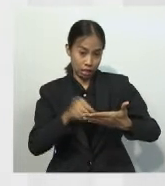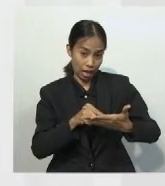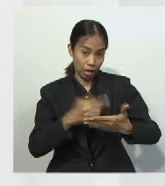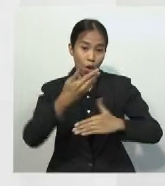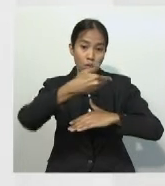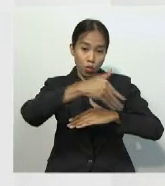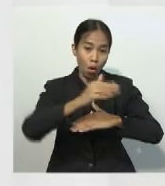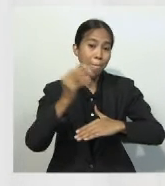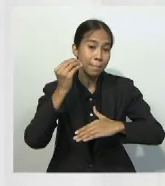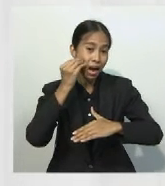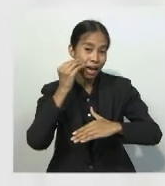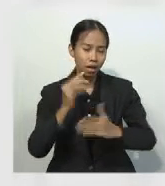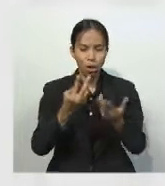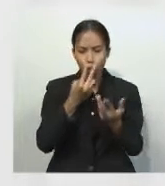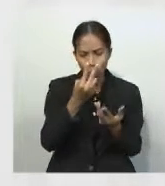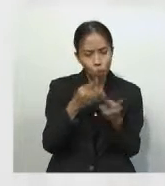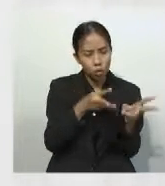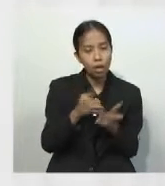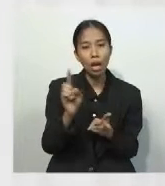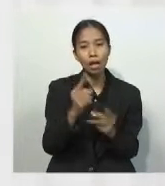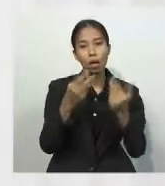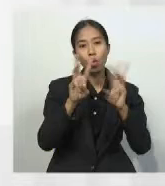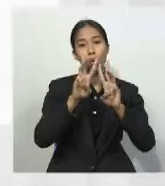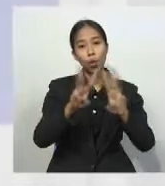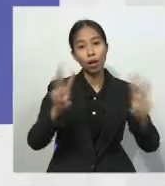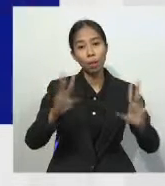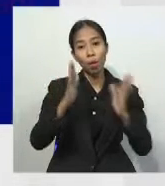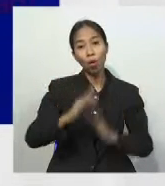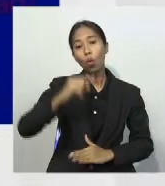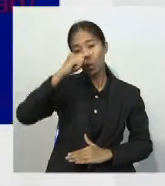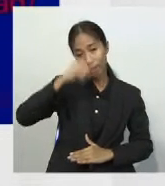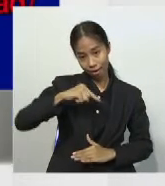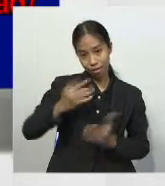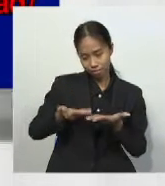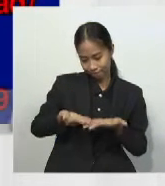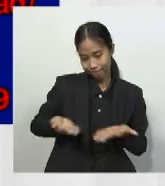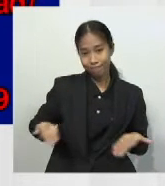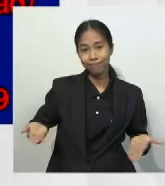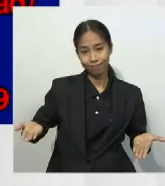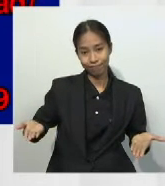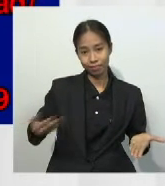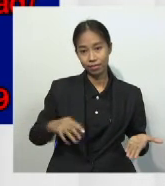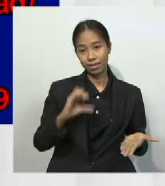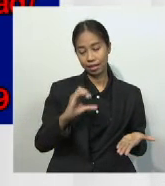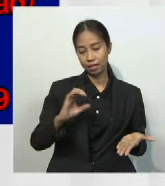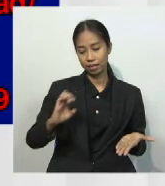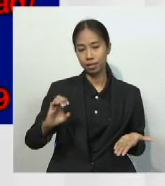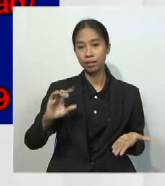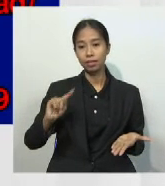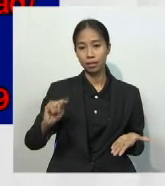สามารถเข้าไปดูรายละเอียดได้ง่ายๆเลยค่ะเว็บไซต์คนไทย.com และอีกหนึ่งเว็บไซต์